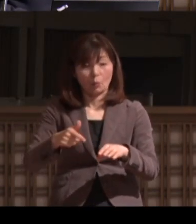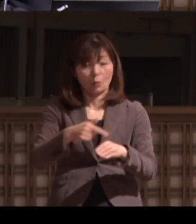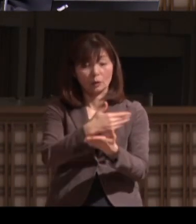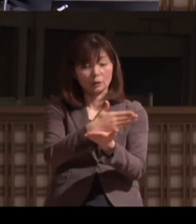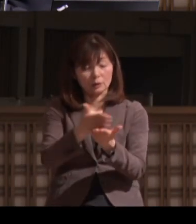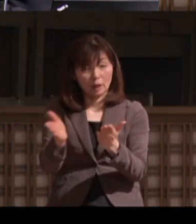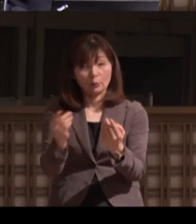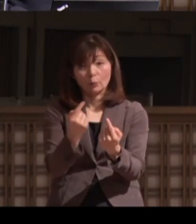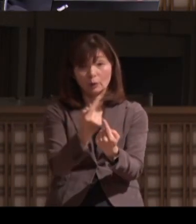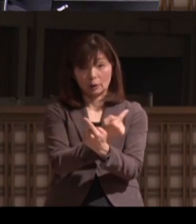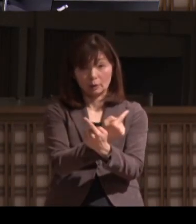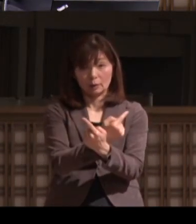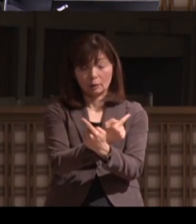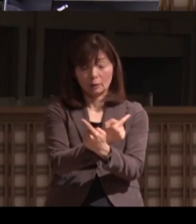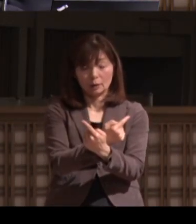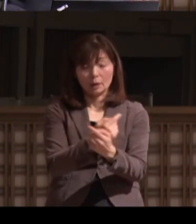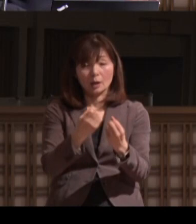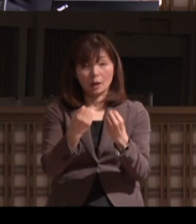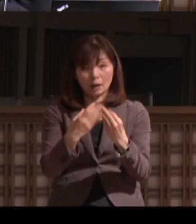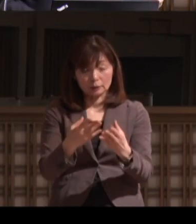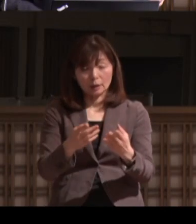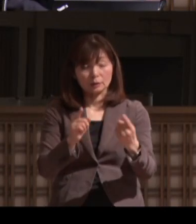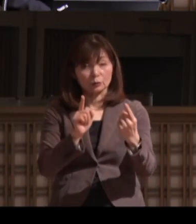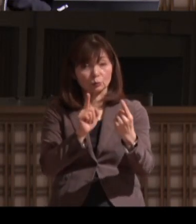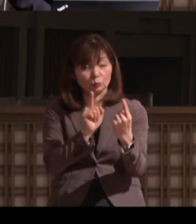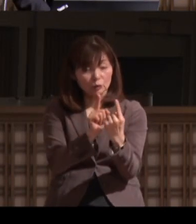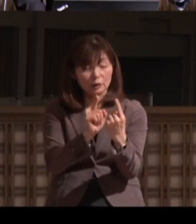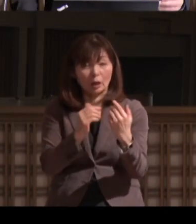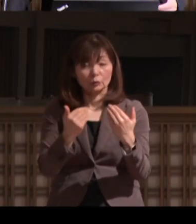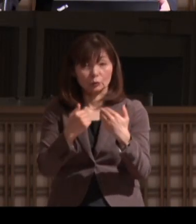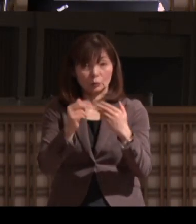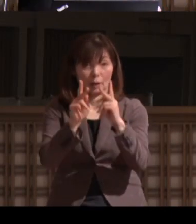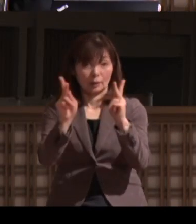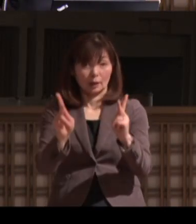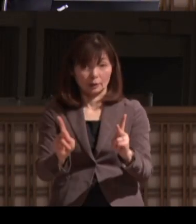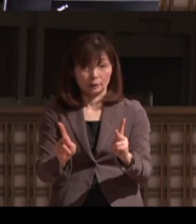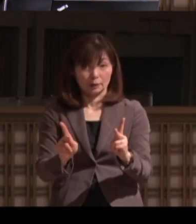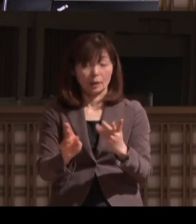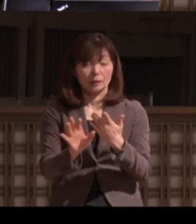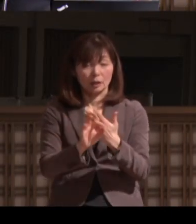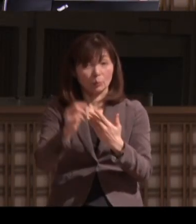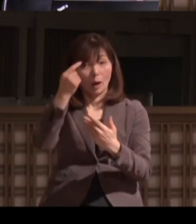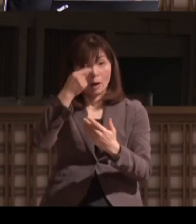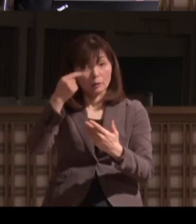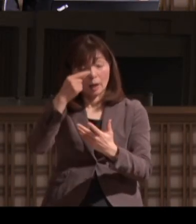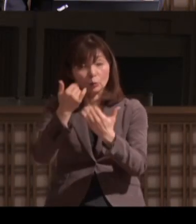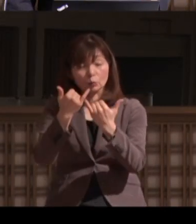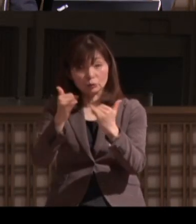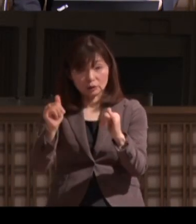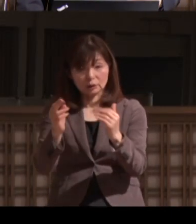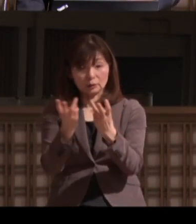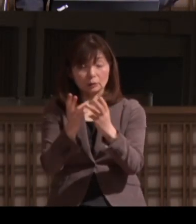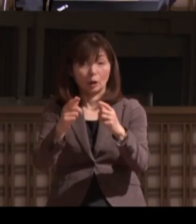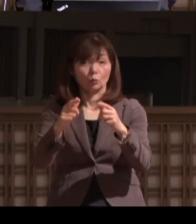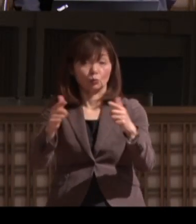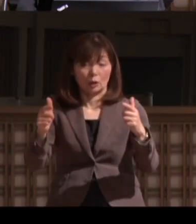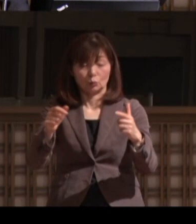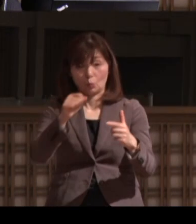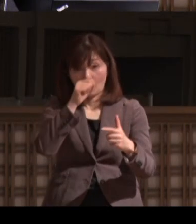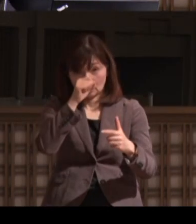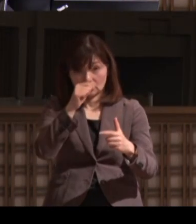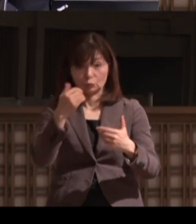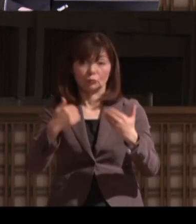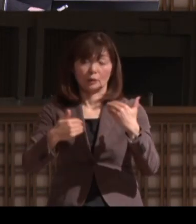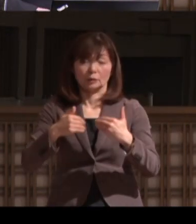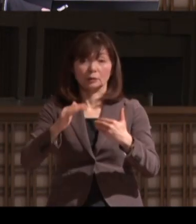に向き合わないといけないようなま課題と言いますか例えば外国人の皆様増えることは非常に喜ばことなんですが文化